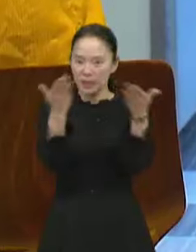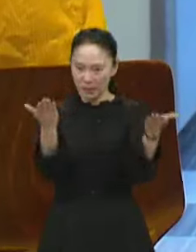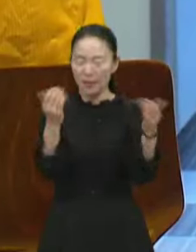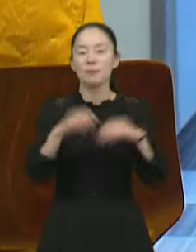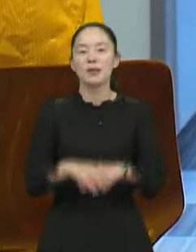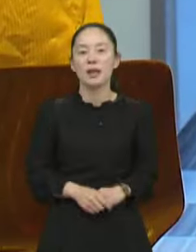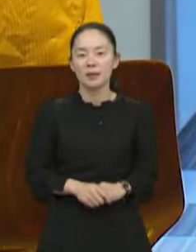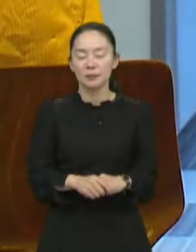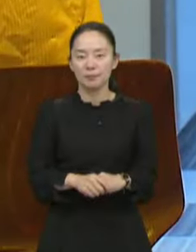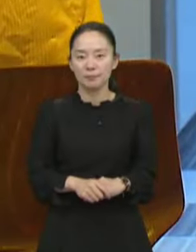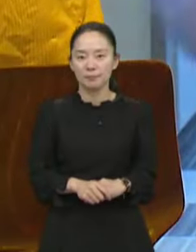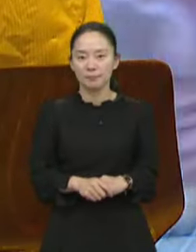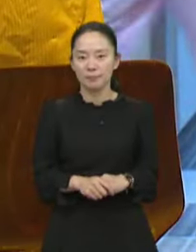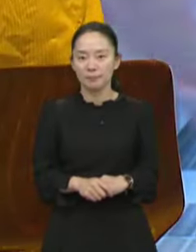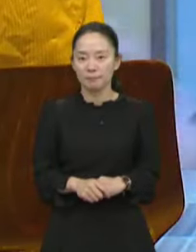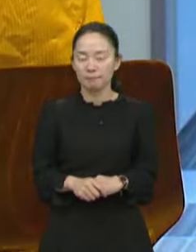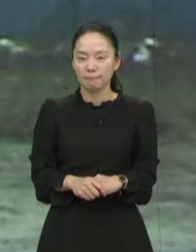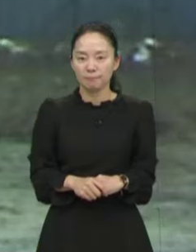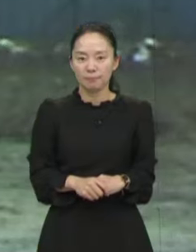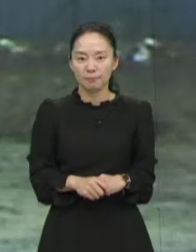TJB 조혜원입니다.